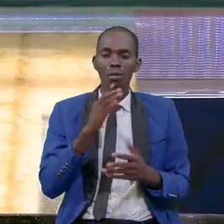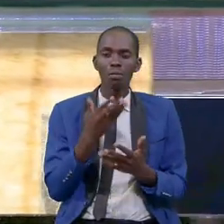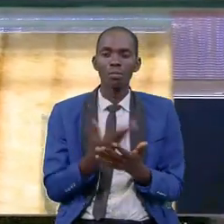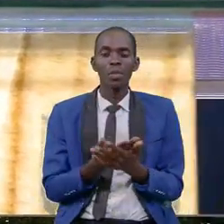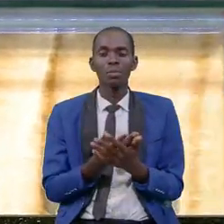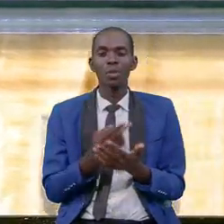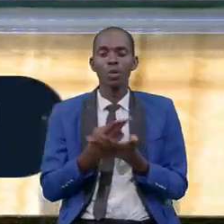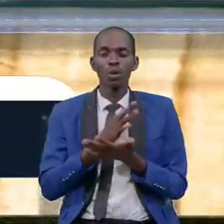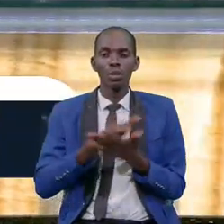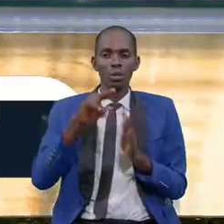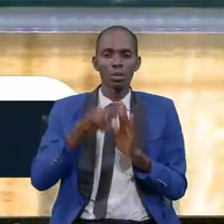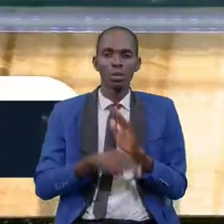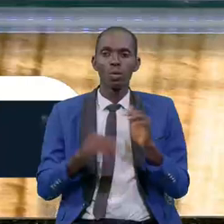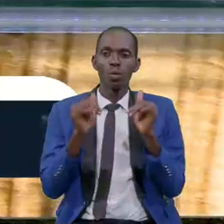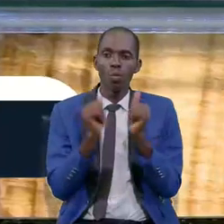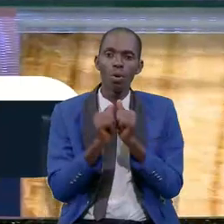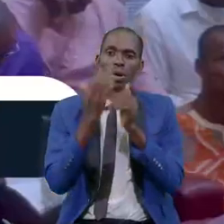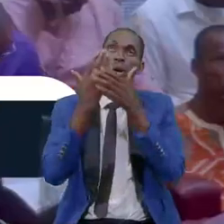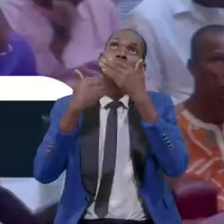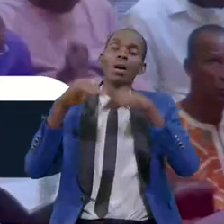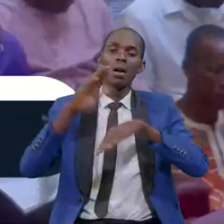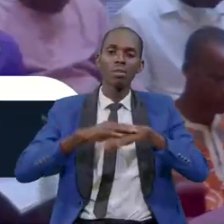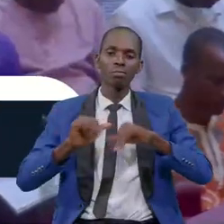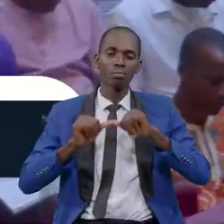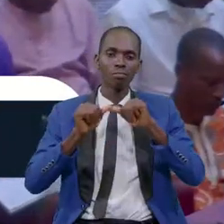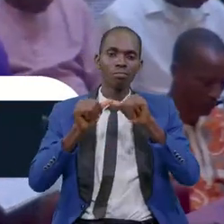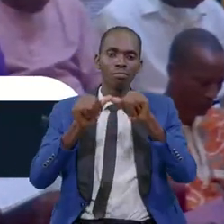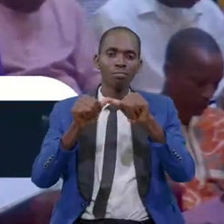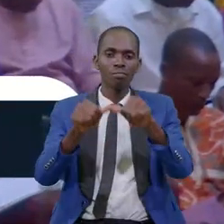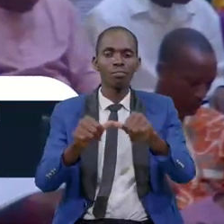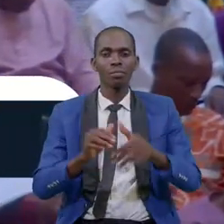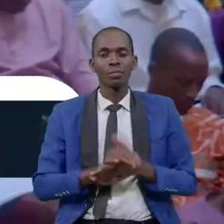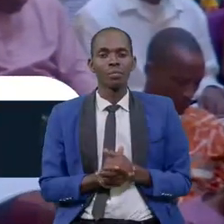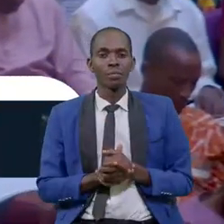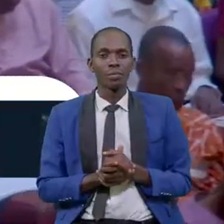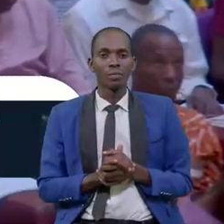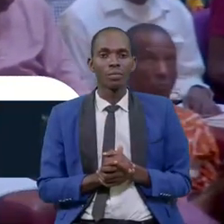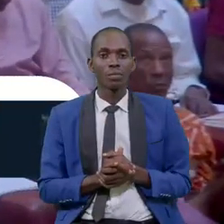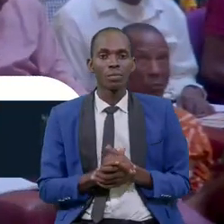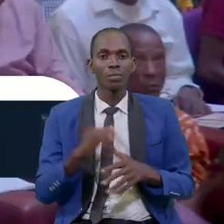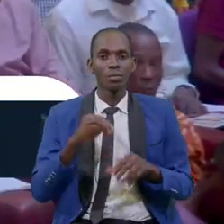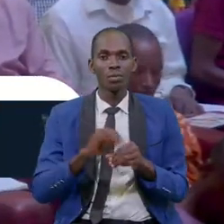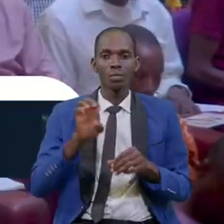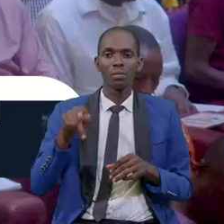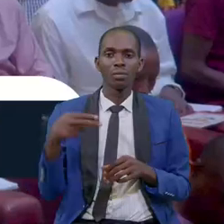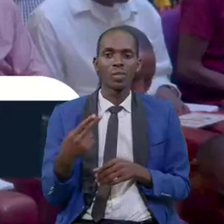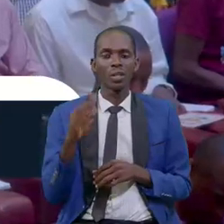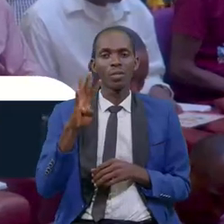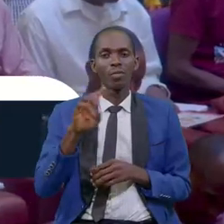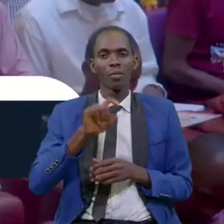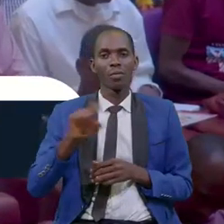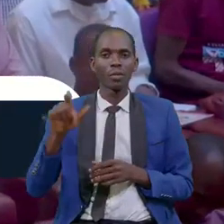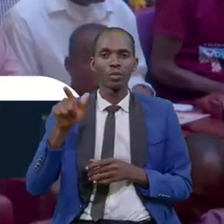véritablement confirmée avec la fermeté qui conduit vers le ciel. La fermeté qui conduit vers le ciel. On va